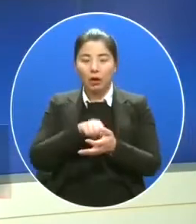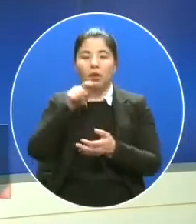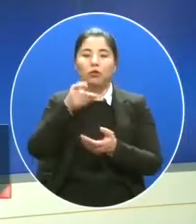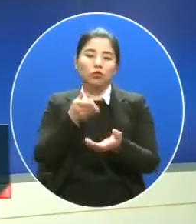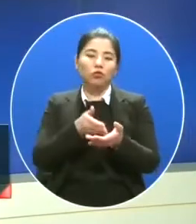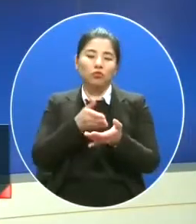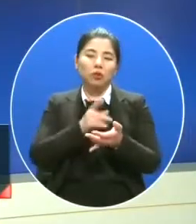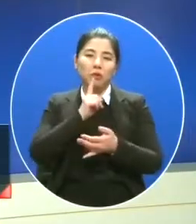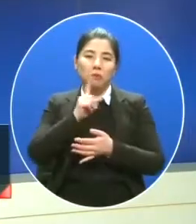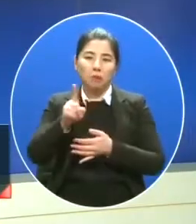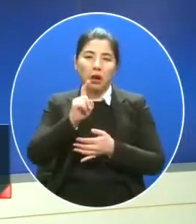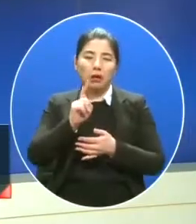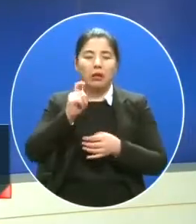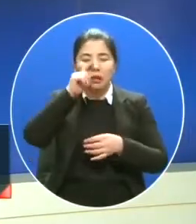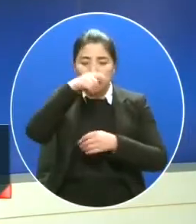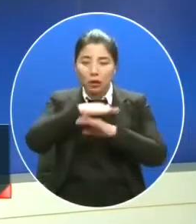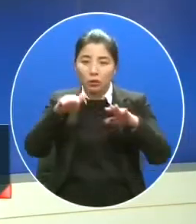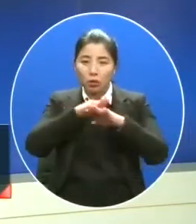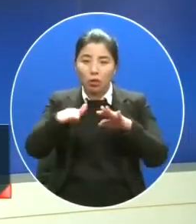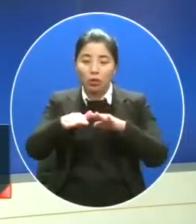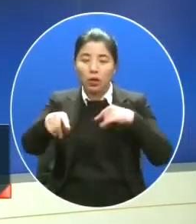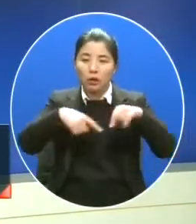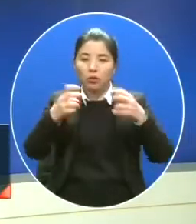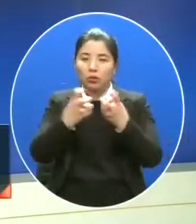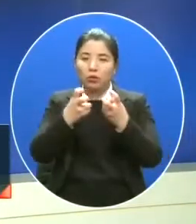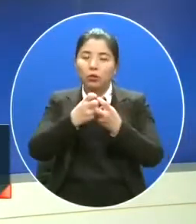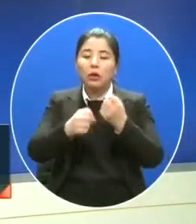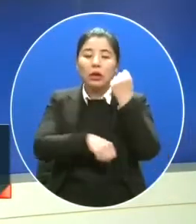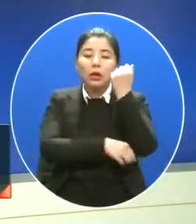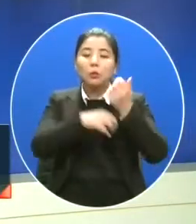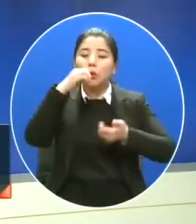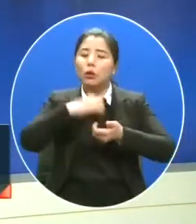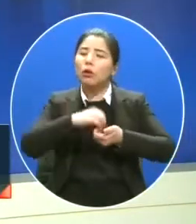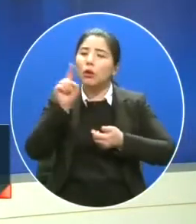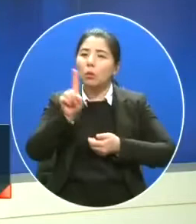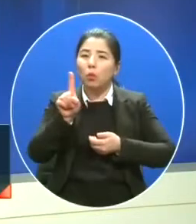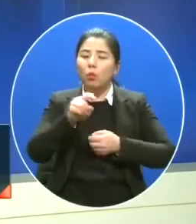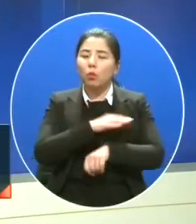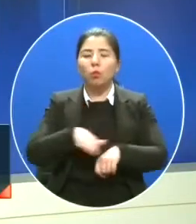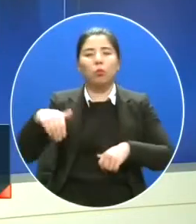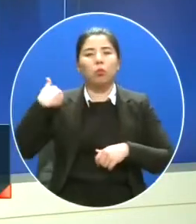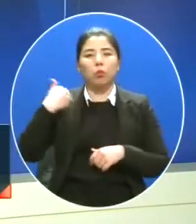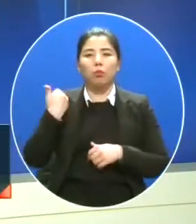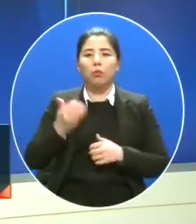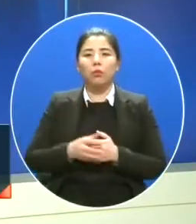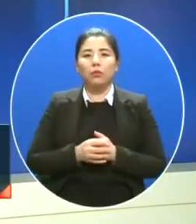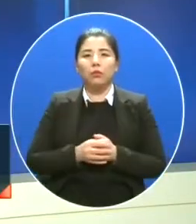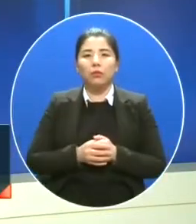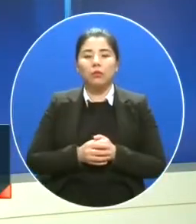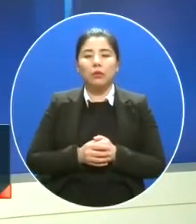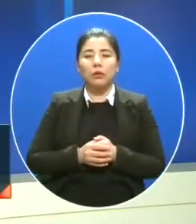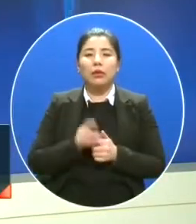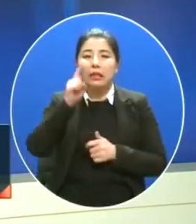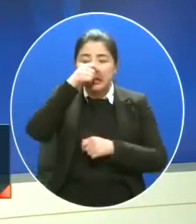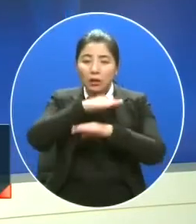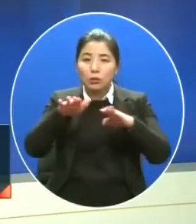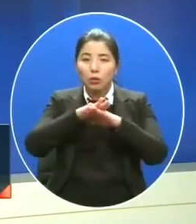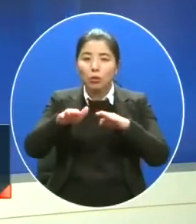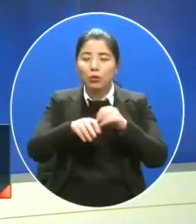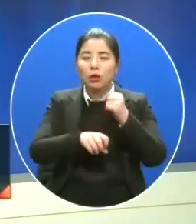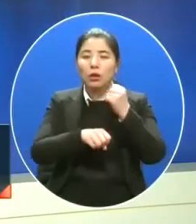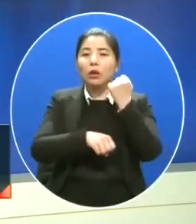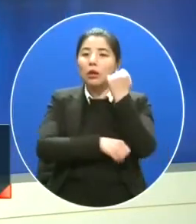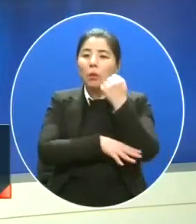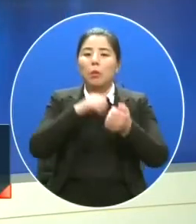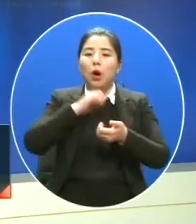문제는 뉴스에서 말하는 쓰레기 처리 정책의 근본적인 한계가 무엇인지 알 수가 없다는 것입니다. 쓰레기 처리